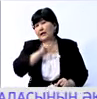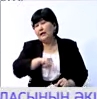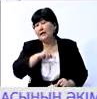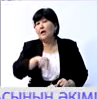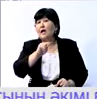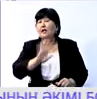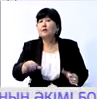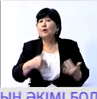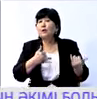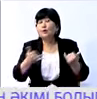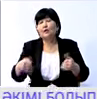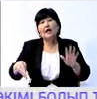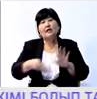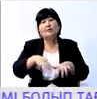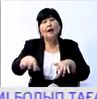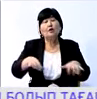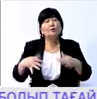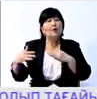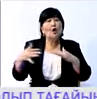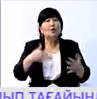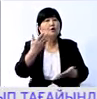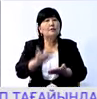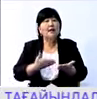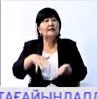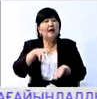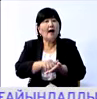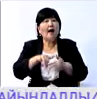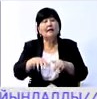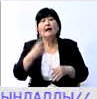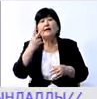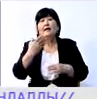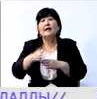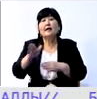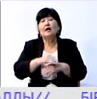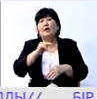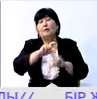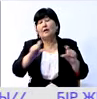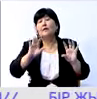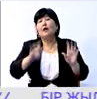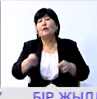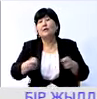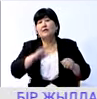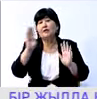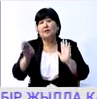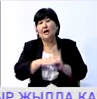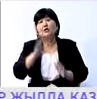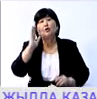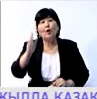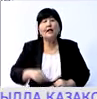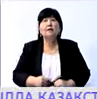пен қызмет көрсетуге және сыбайлас жемқорлықпен күрес мәселесімен айналысады. Екі мекемеде президентке бағынышты болады.